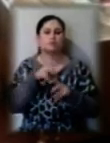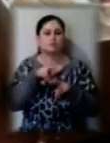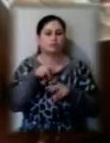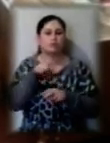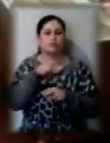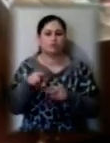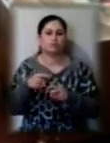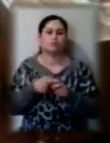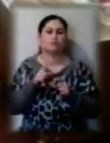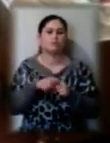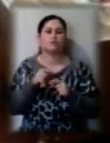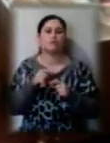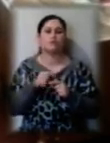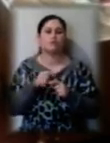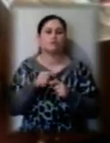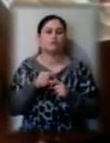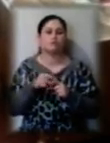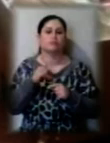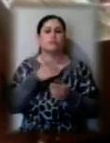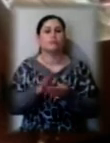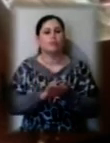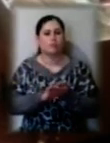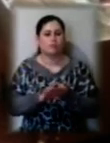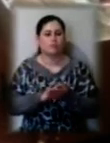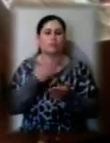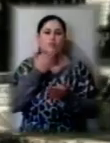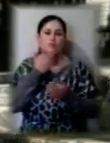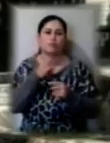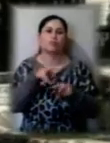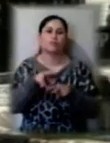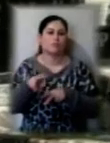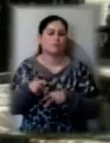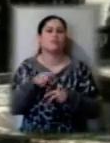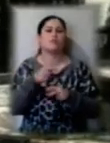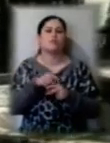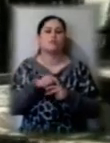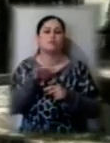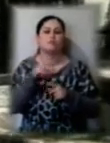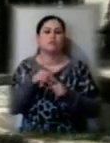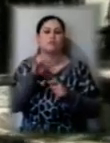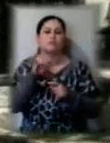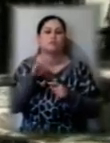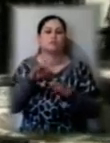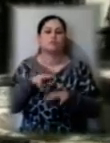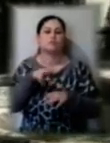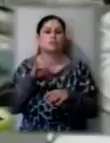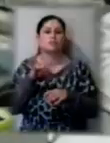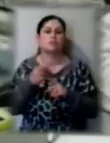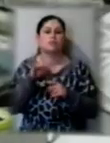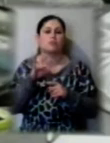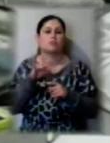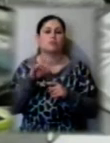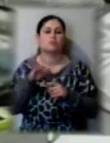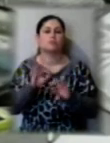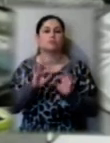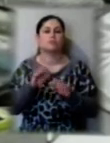і вмивання пацієнтів, і нагляд пацієнтів. У клінічній міській лікарні імені Карабелеша, розказує медична